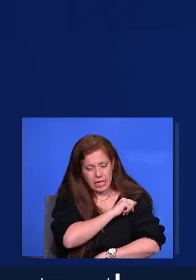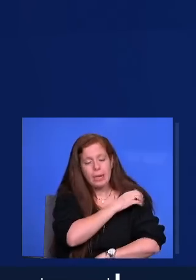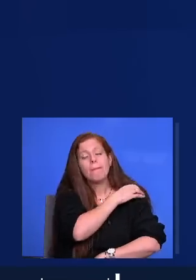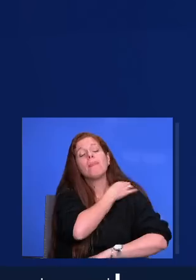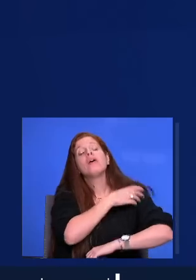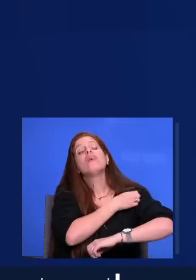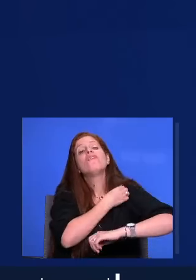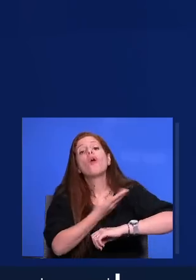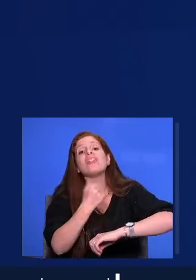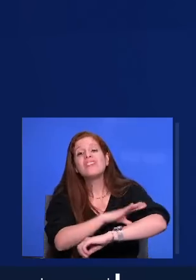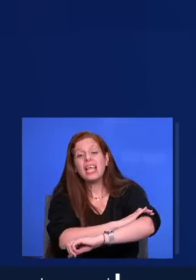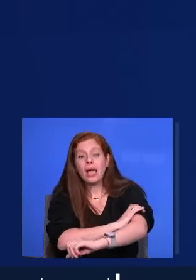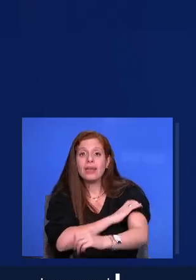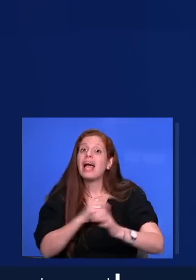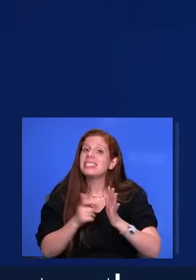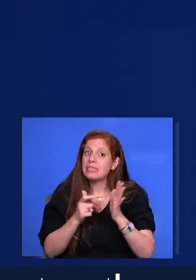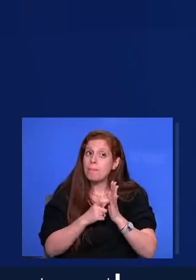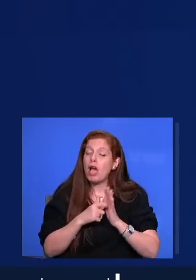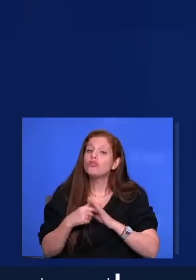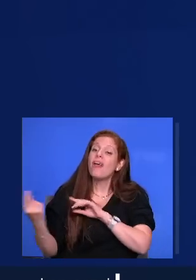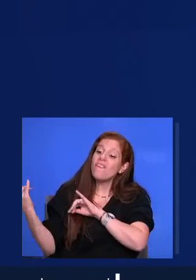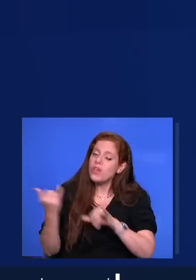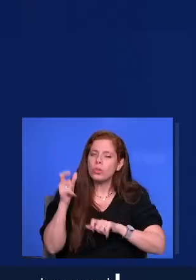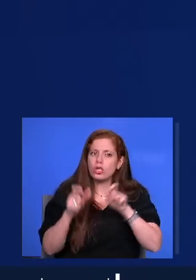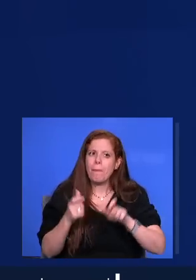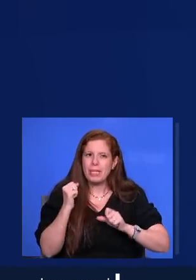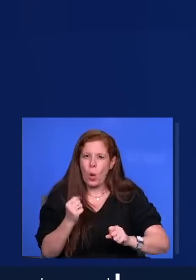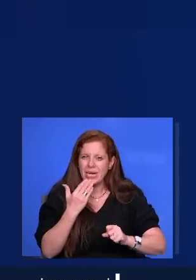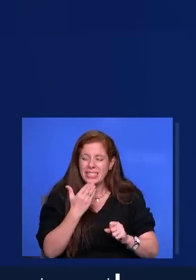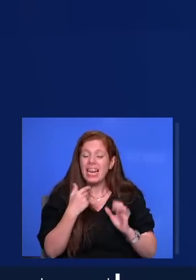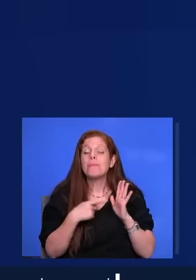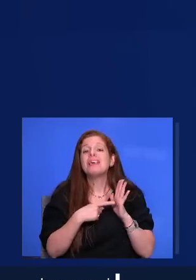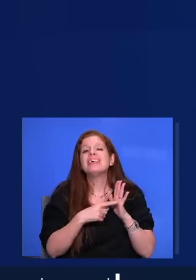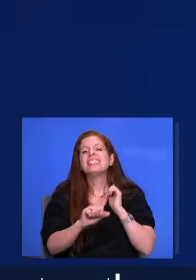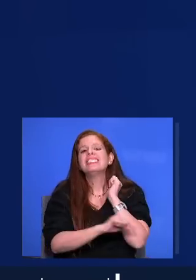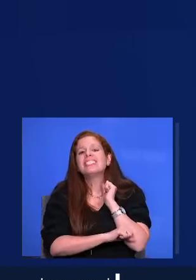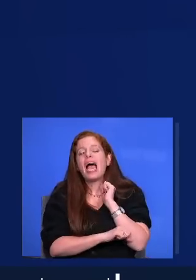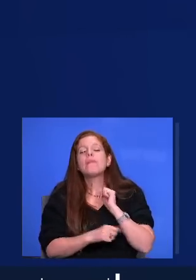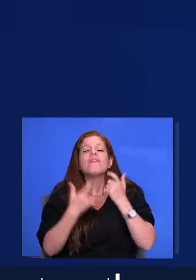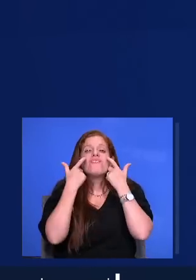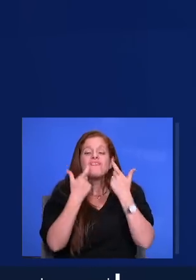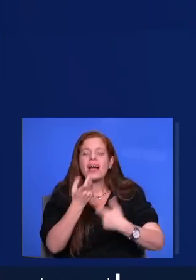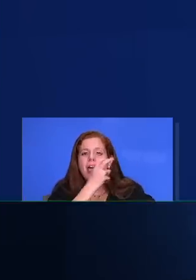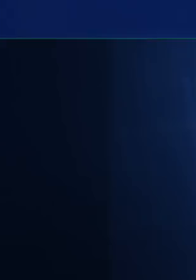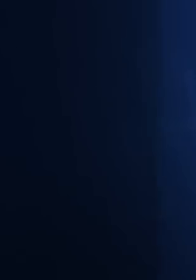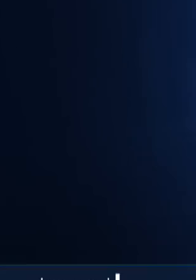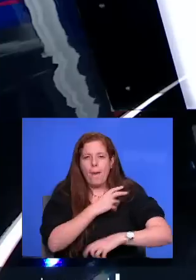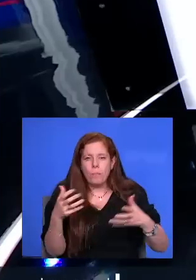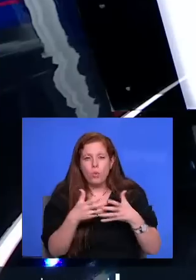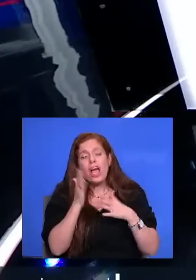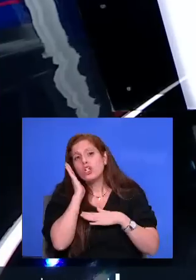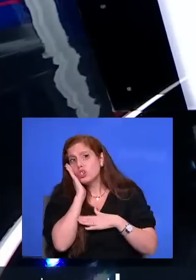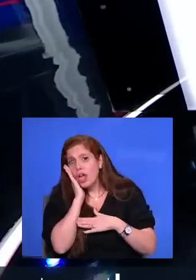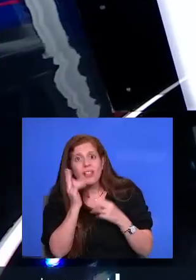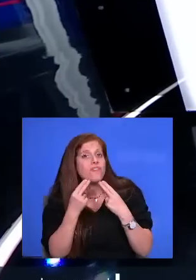הסיבה שבכלל הקפיצו את אותם אנשי ביטחון ישראלים היא כי סגן מפקד הפלוגה ישן ולא ענה